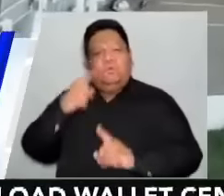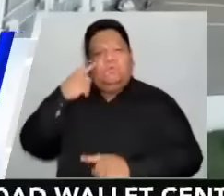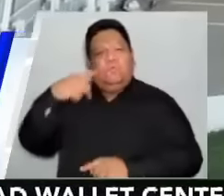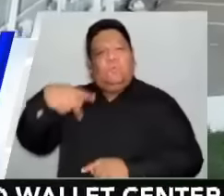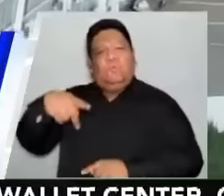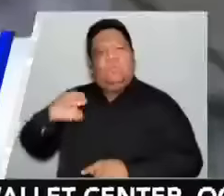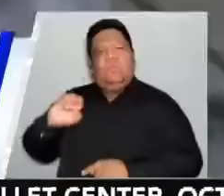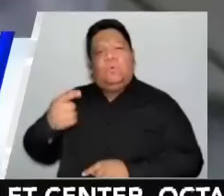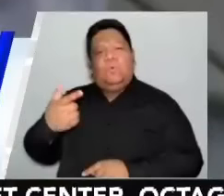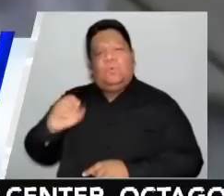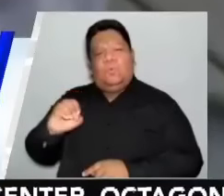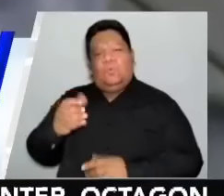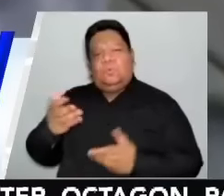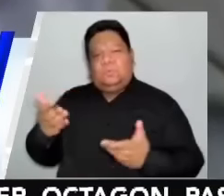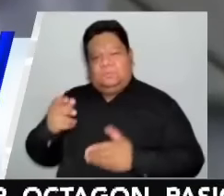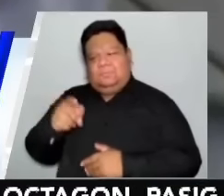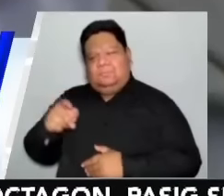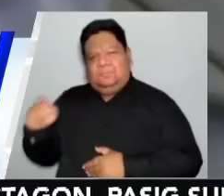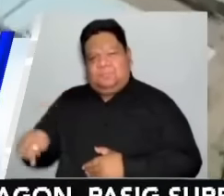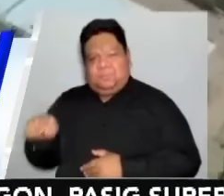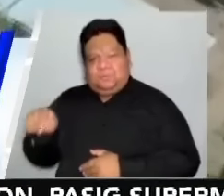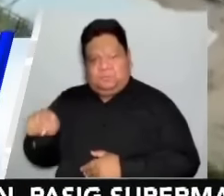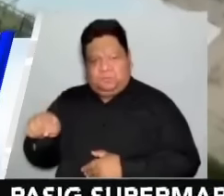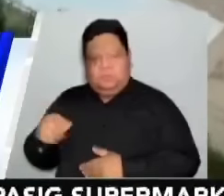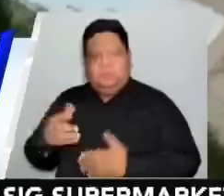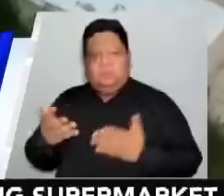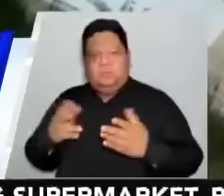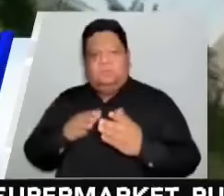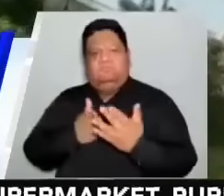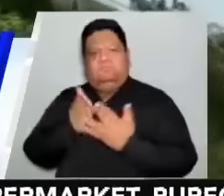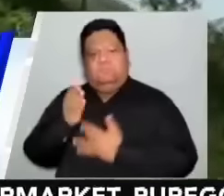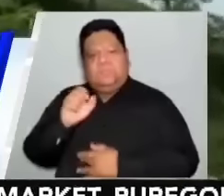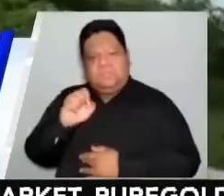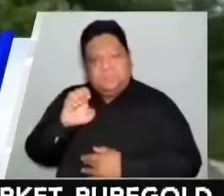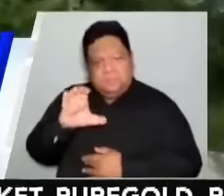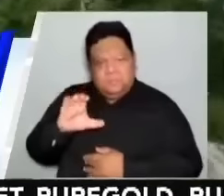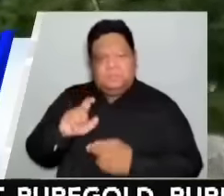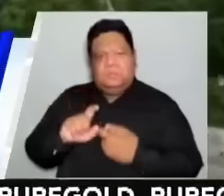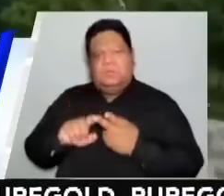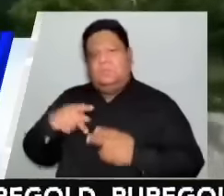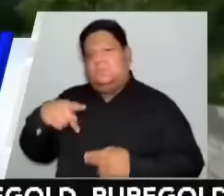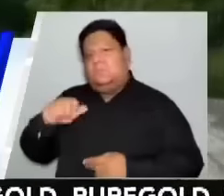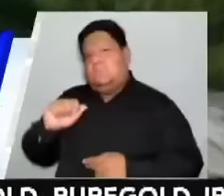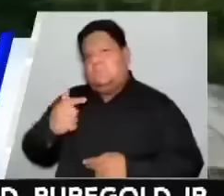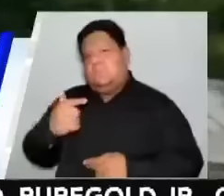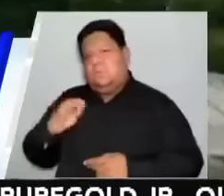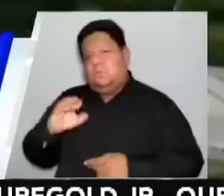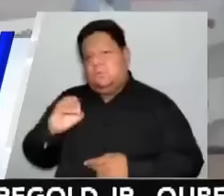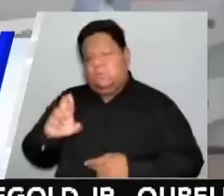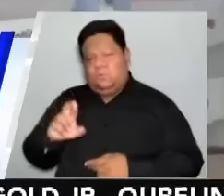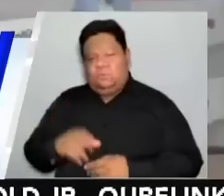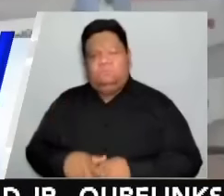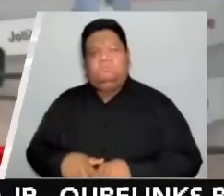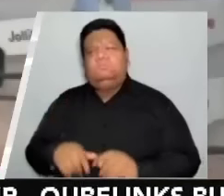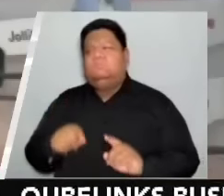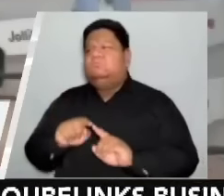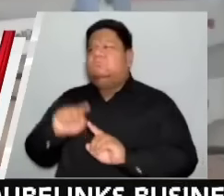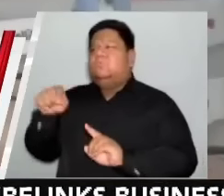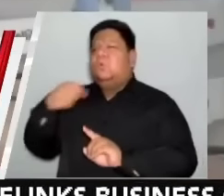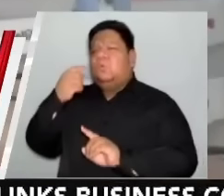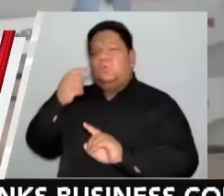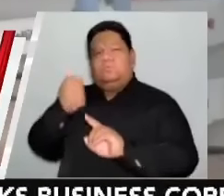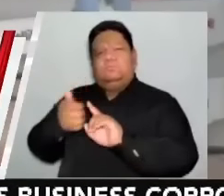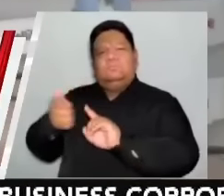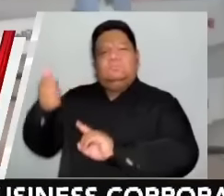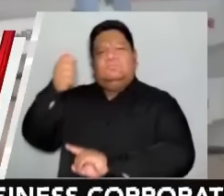pagc ninong daw niya si Mr waren w na hinihinalang presidente and finance officer ng Lucky South 99 Ah yung business